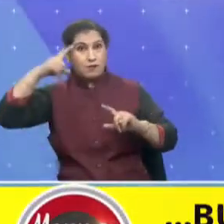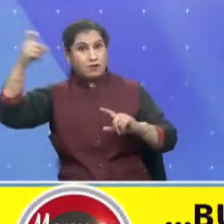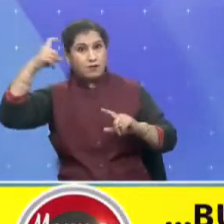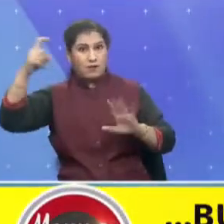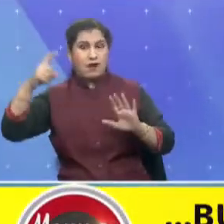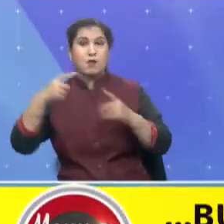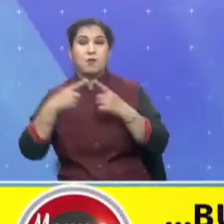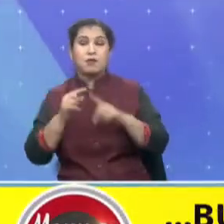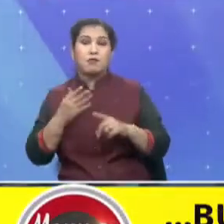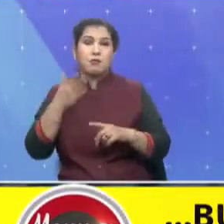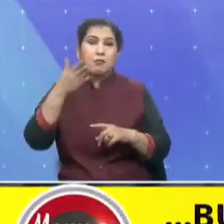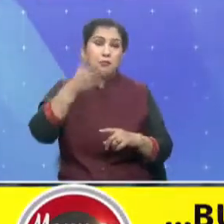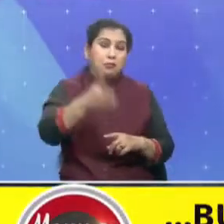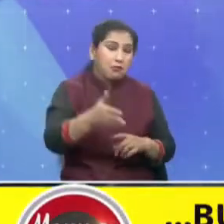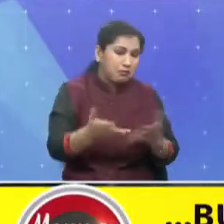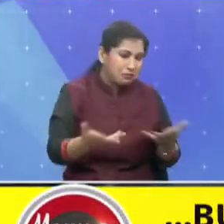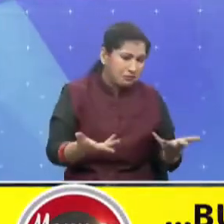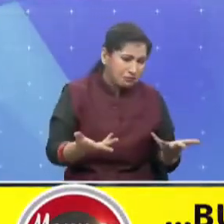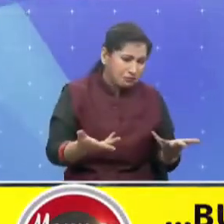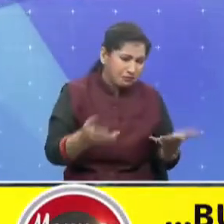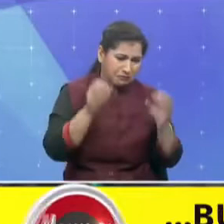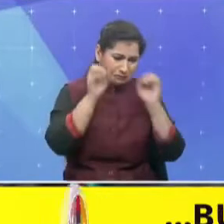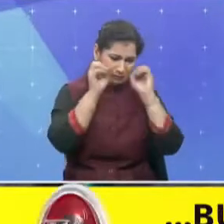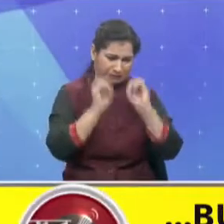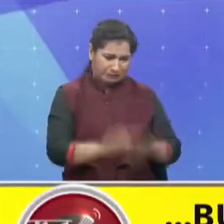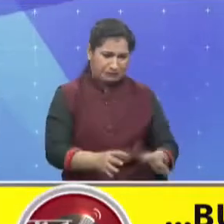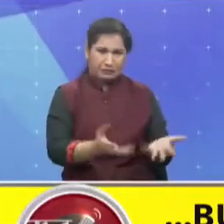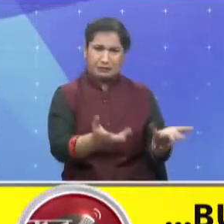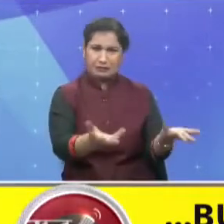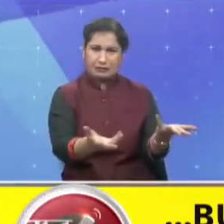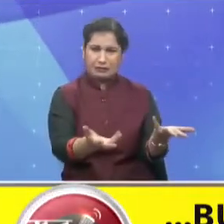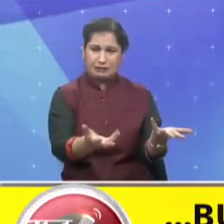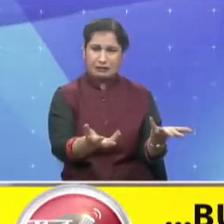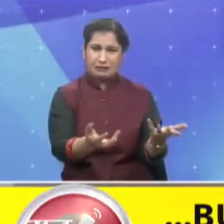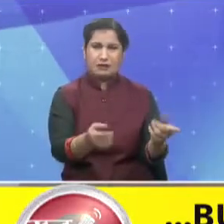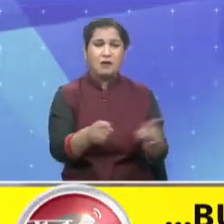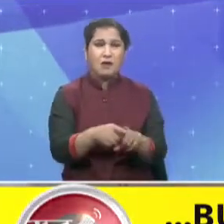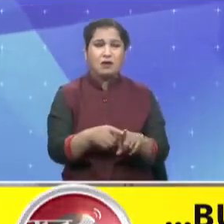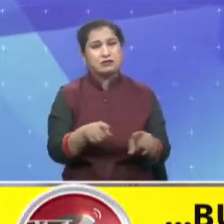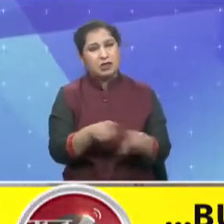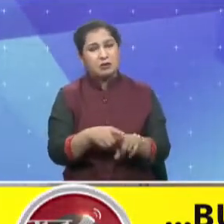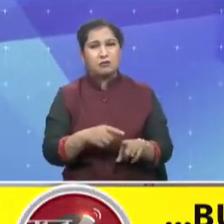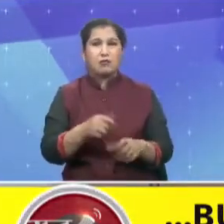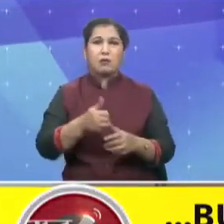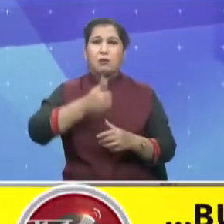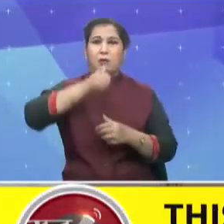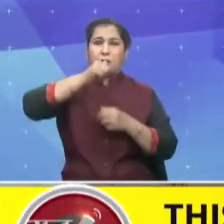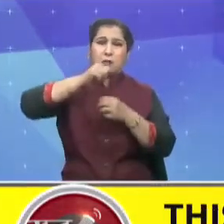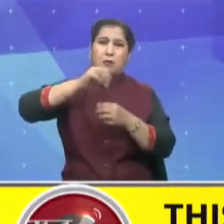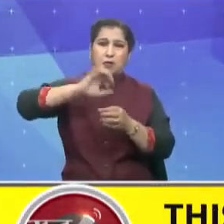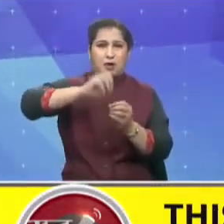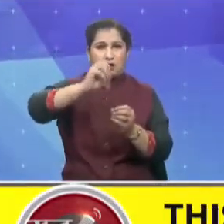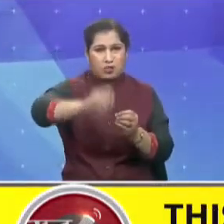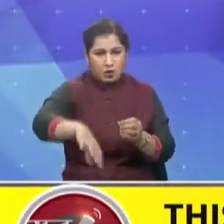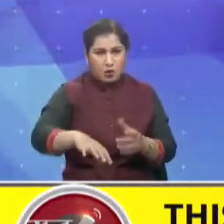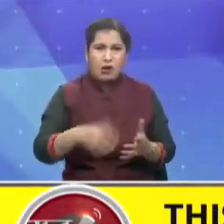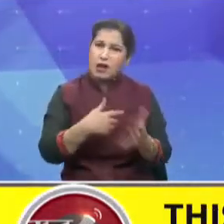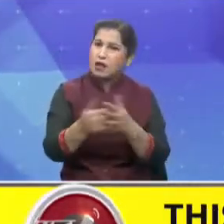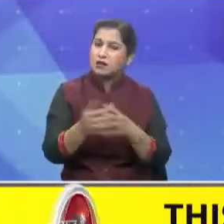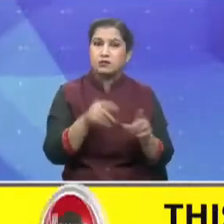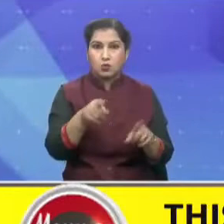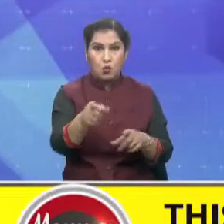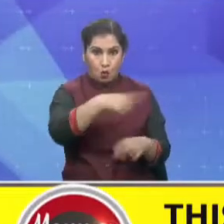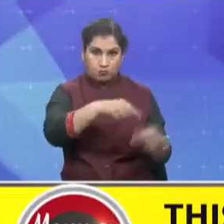लेकिन जब वहां जाते हैं तो जाने अनजाने कचरा भी फैला आते हैं। ये हर देशवासी